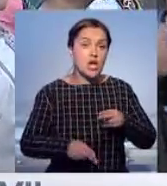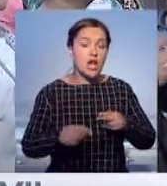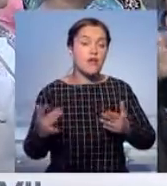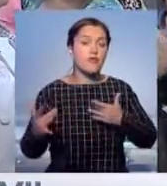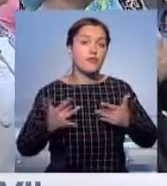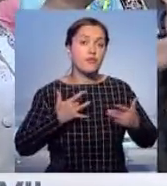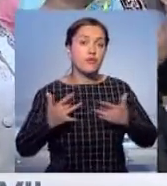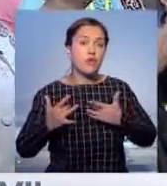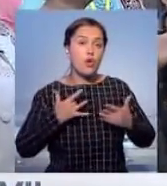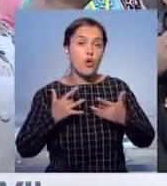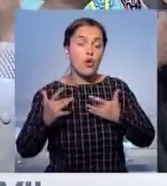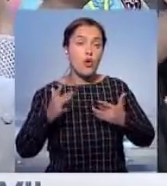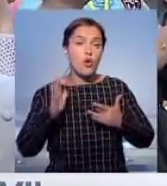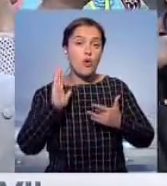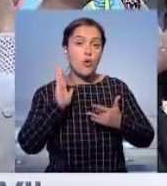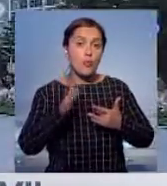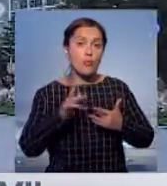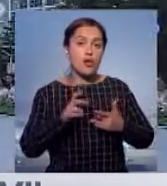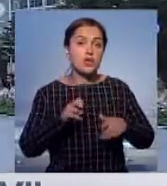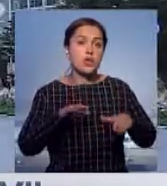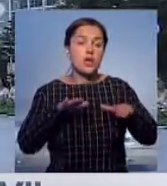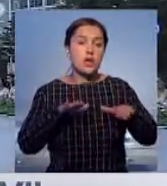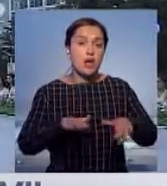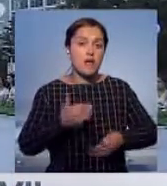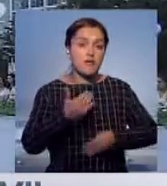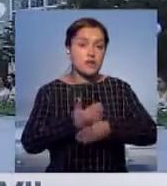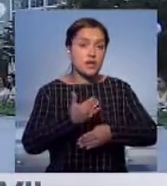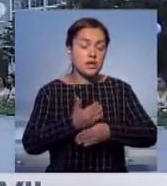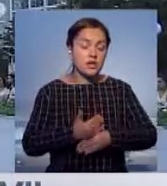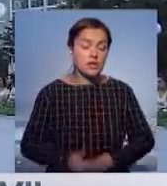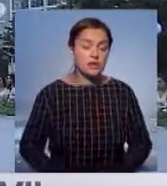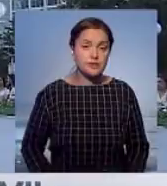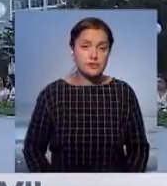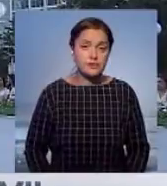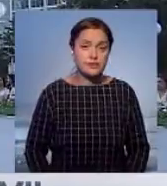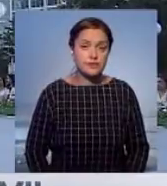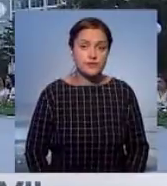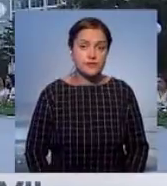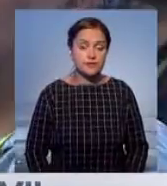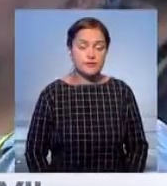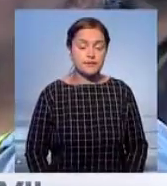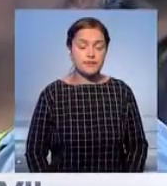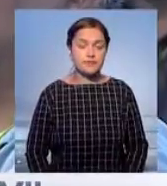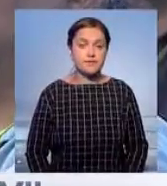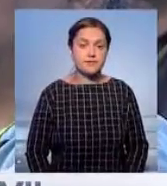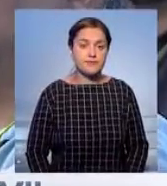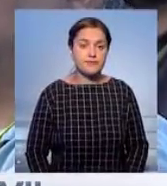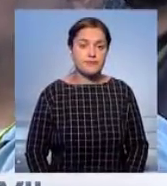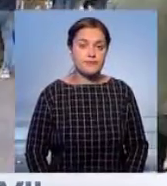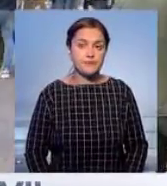Завершится «Шашу» грандиозным гала-концертом на сцене амфитеатра.